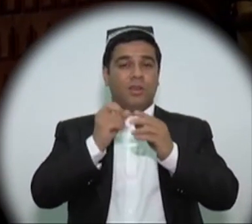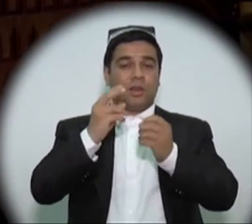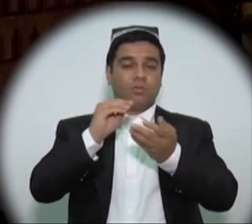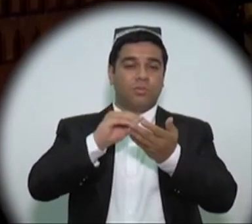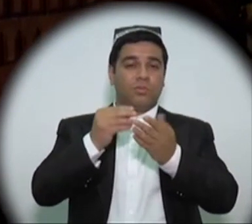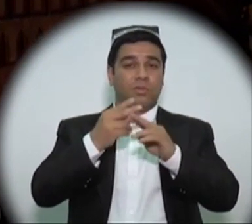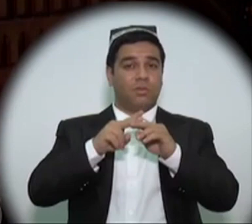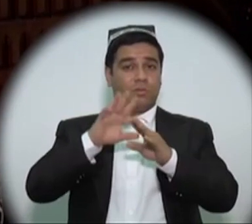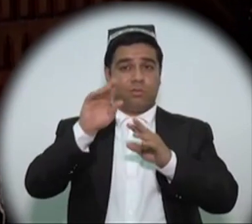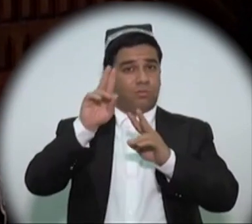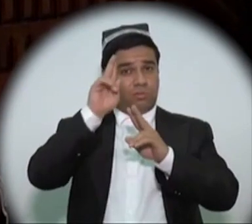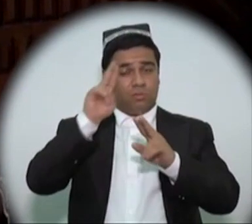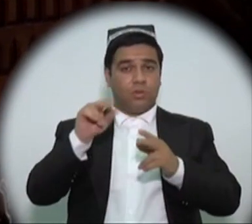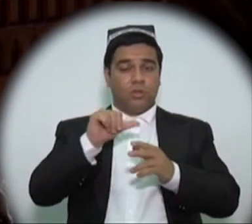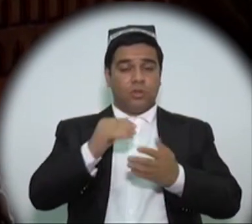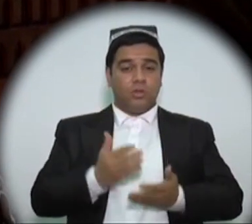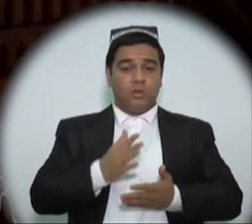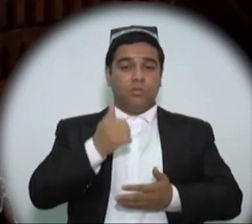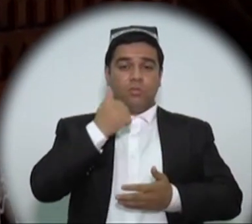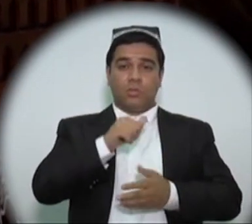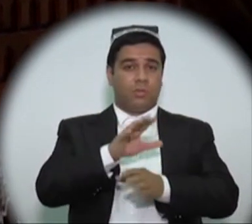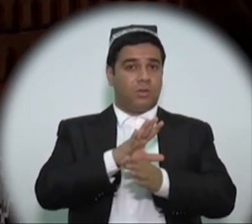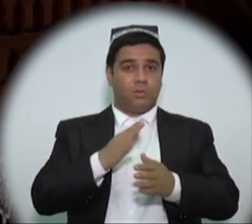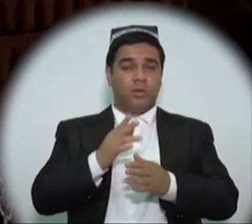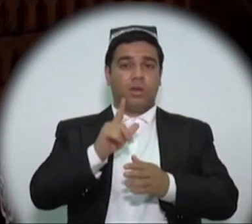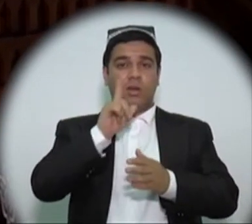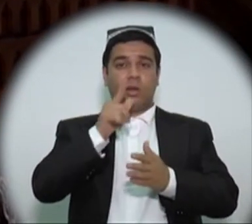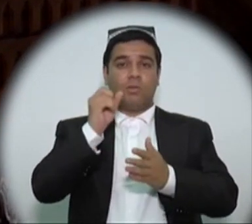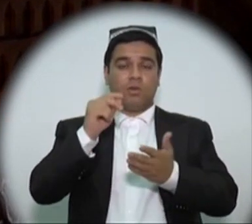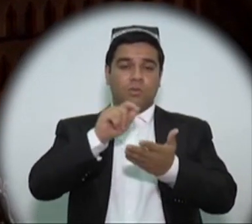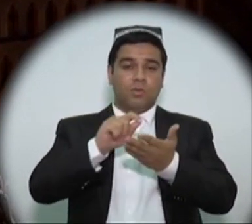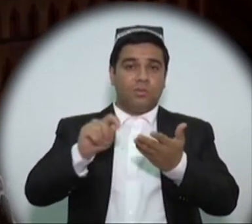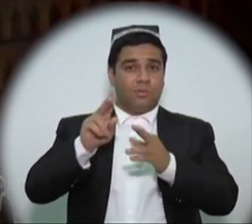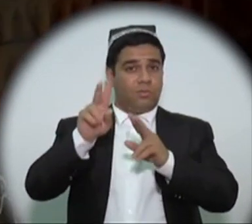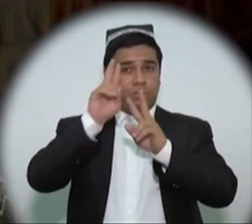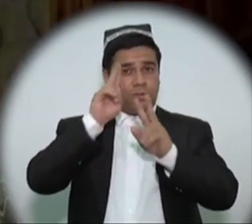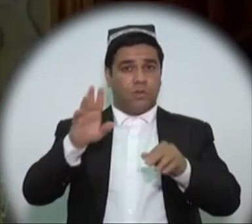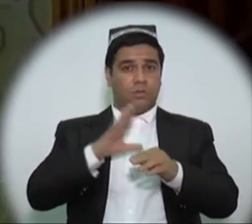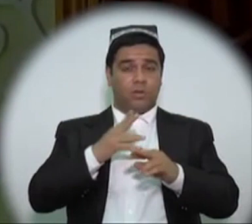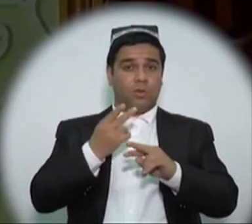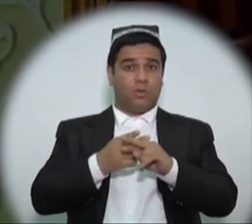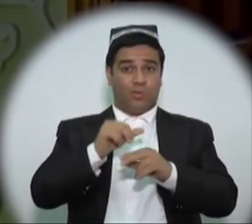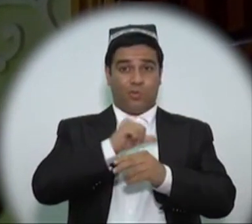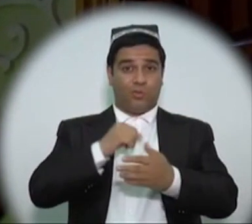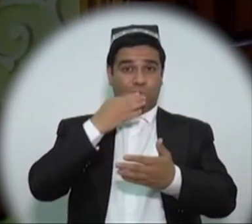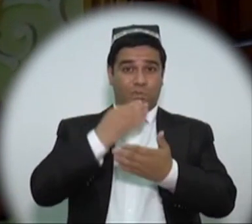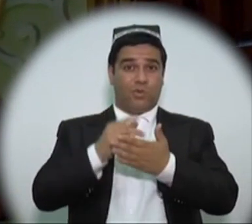umrlarida tajriba qilib ko'rmagan edi. Qalam ushash qanday bo'lishini bilmasdi deydi. O'zlarini odami.